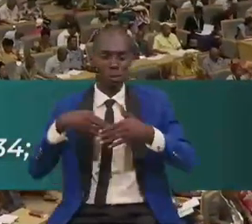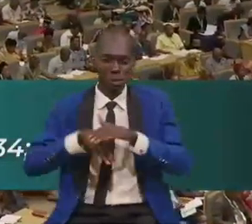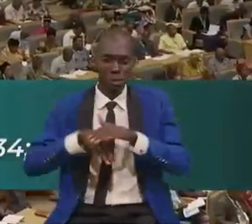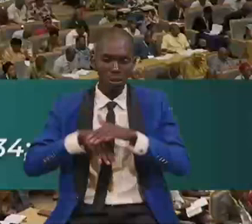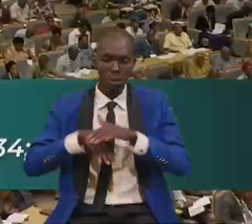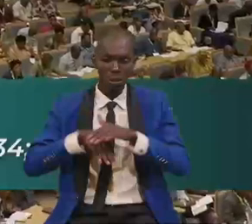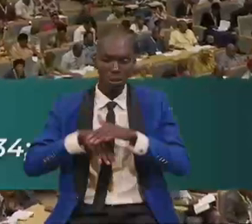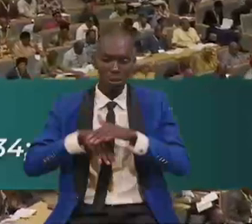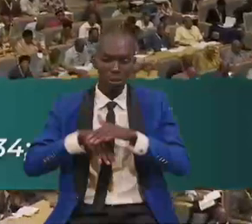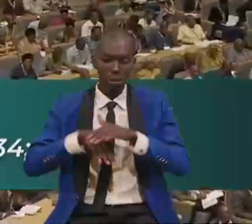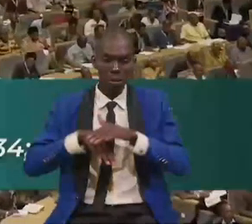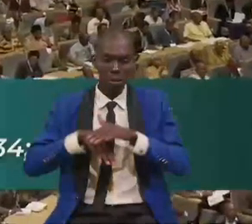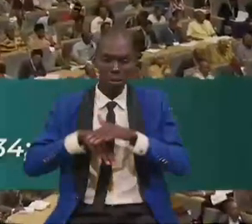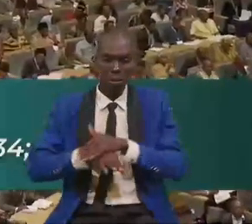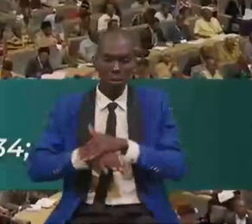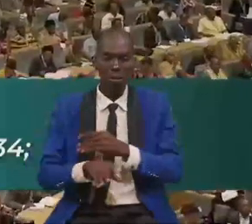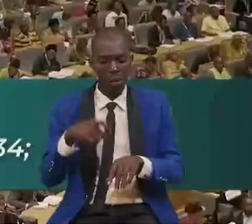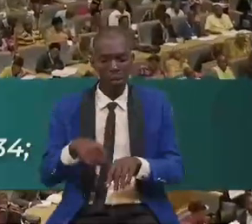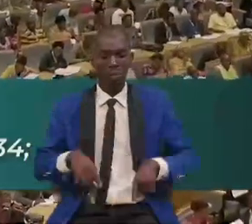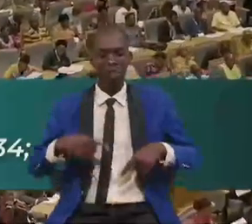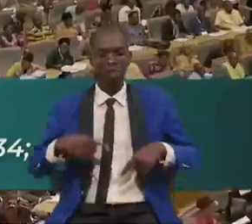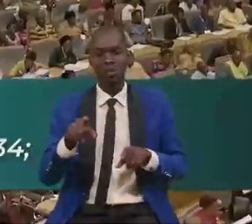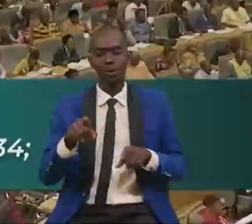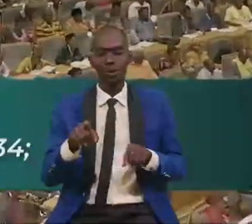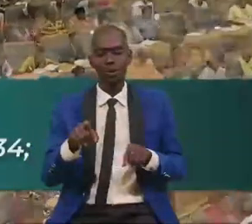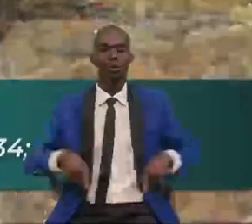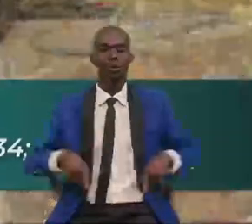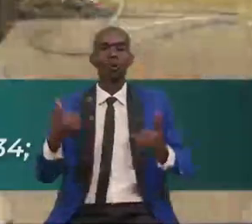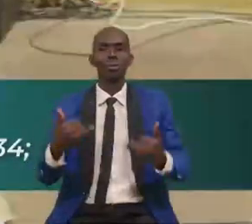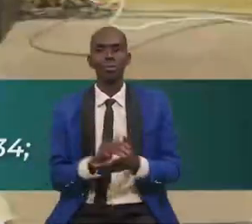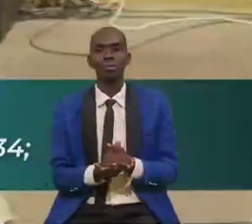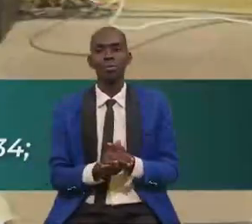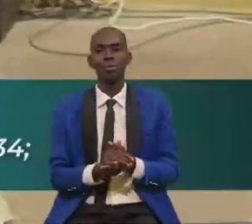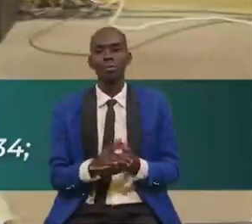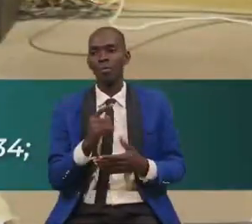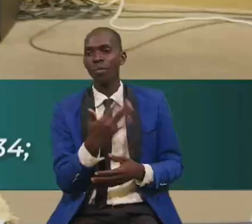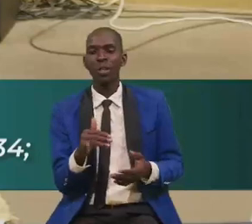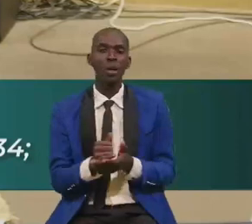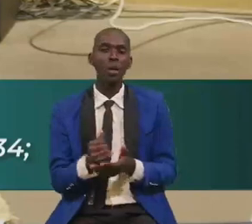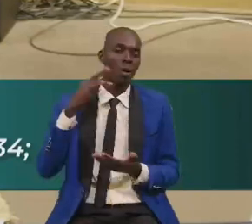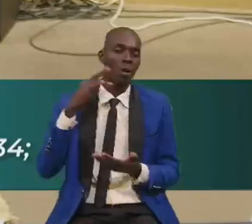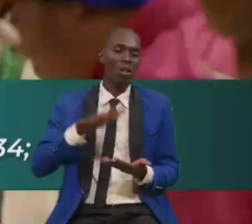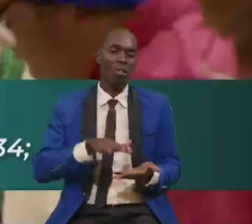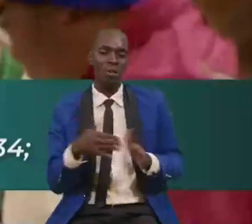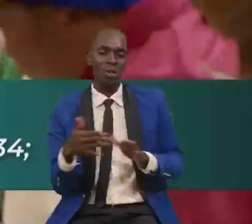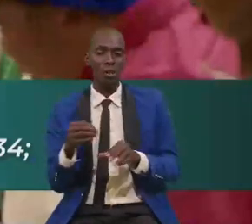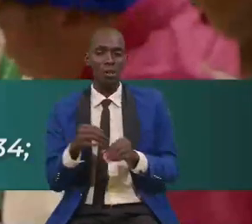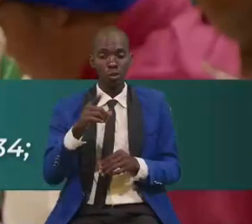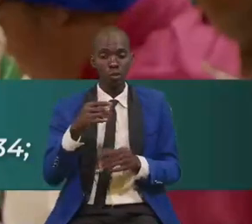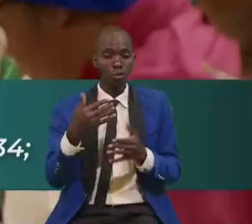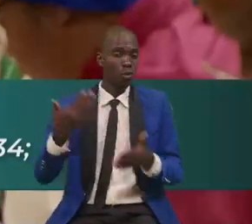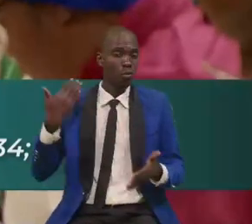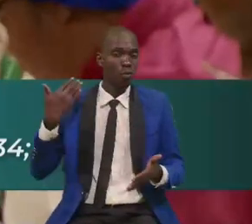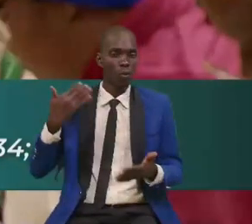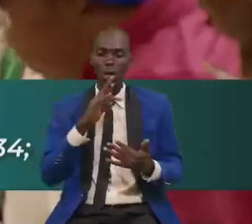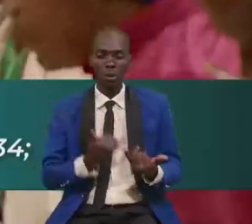vie. Et vous vivez maintenant. Ce qui était mort en toi avant a repris vie. Et